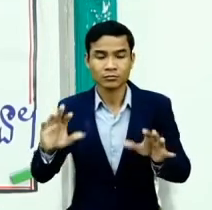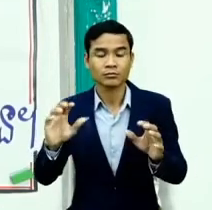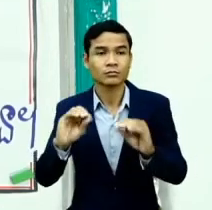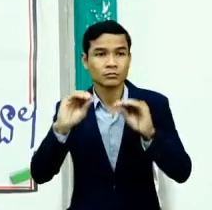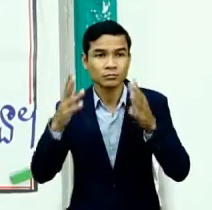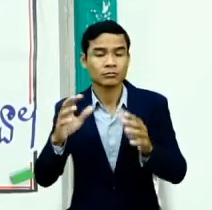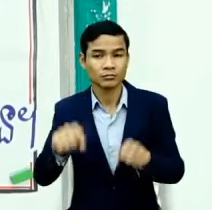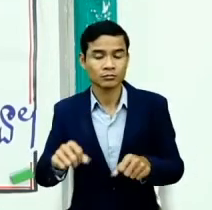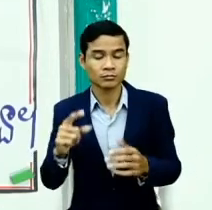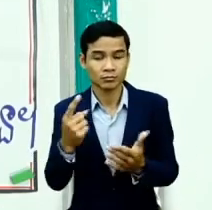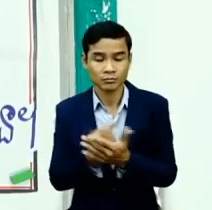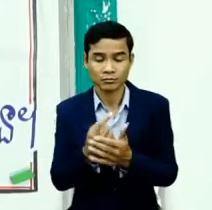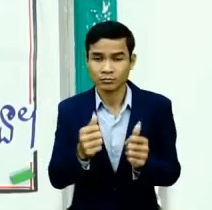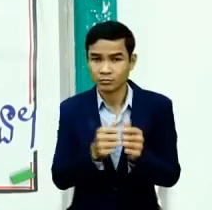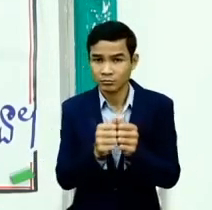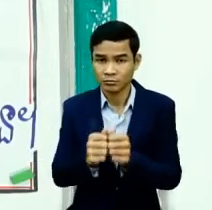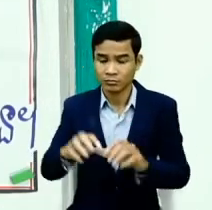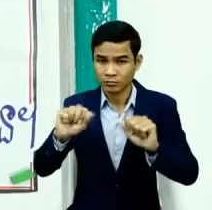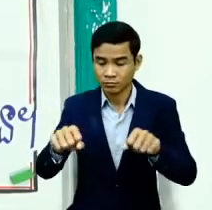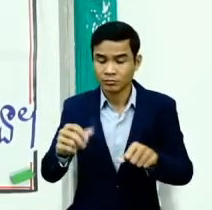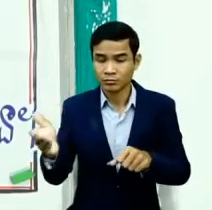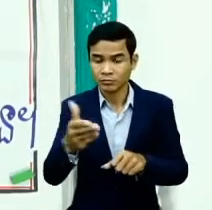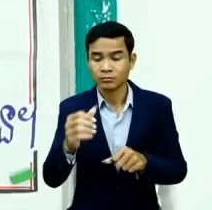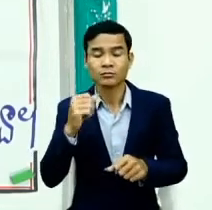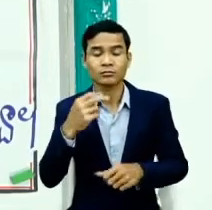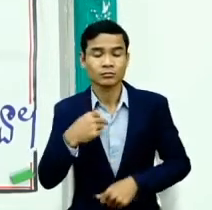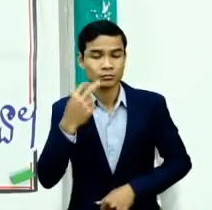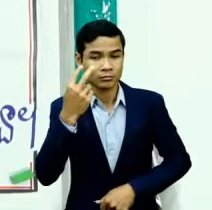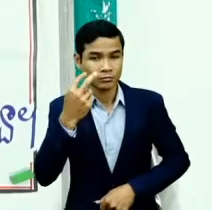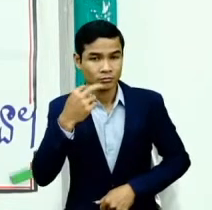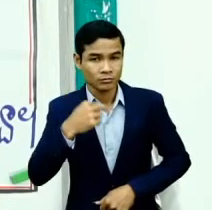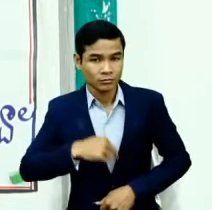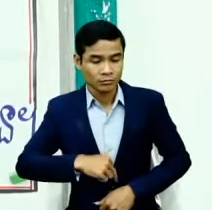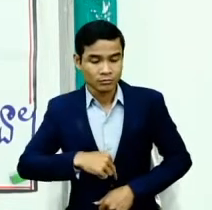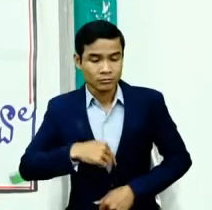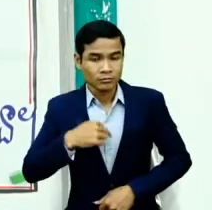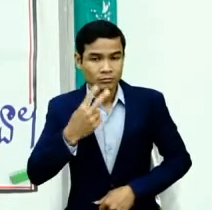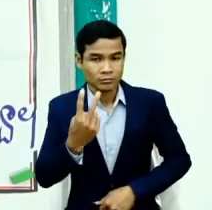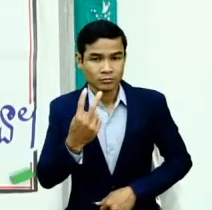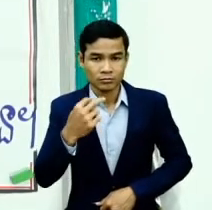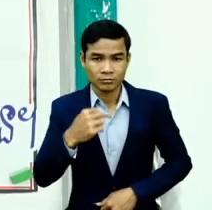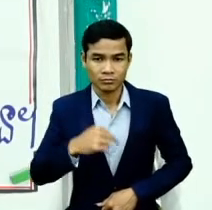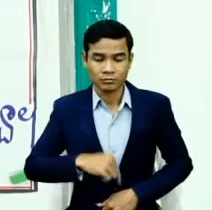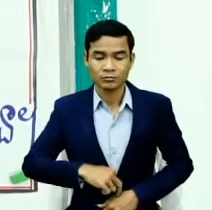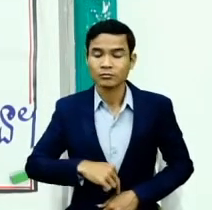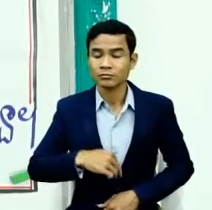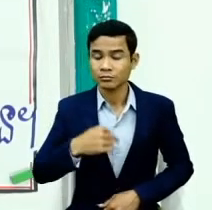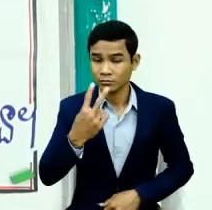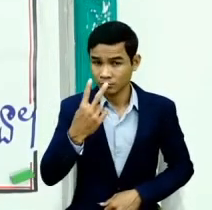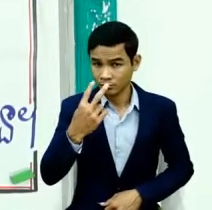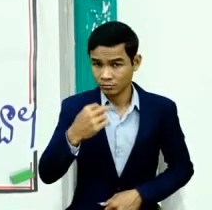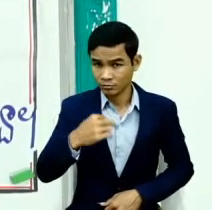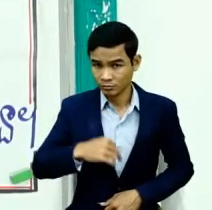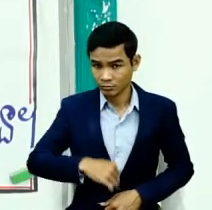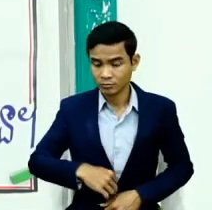chỉ mùi nè kêu chà môn án chân đọt đằng hông ở vang vang bế đòn hả